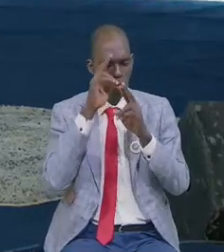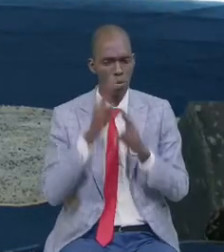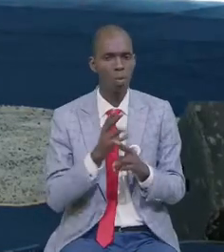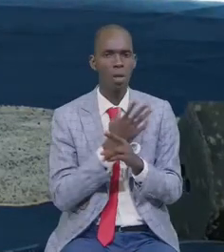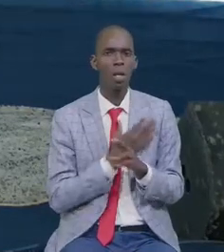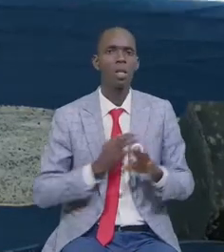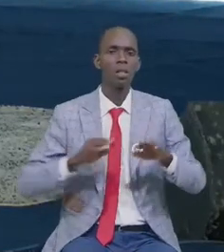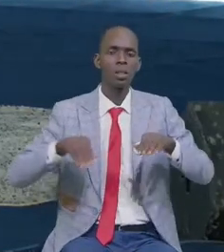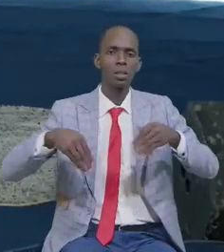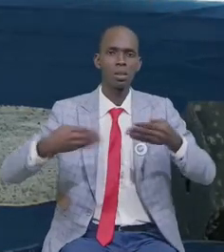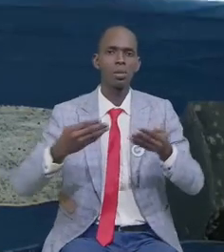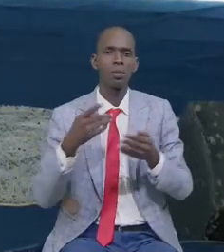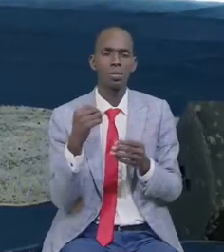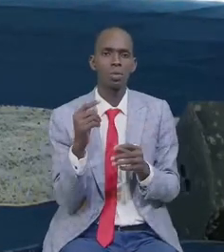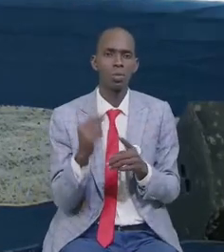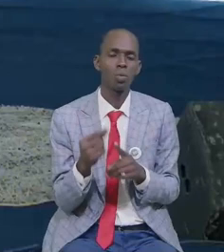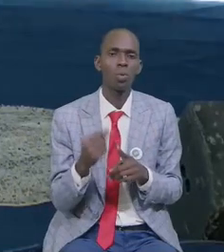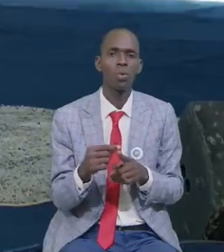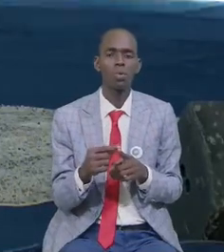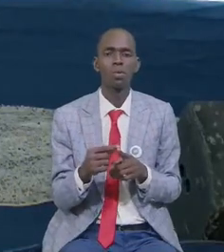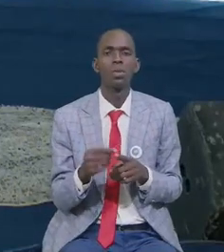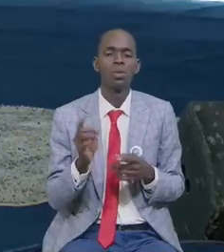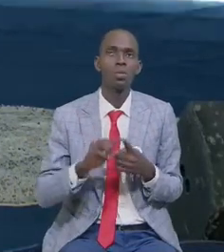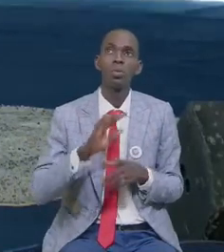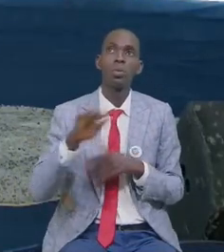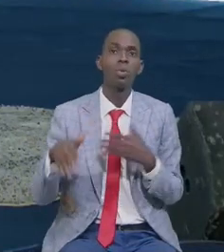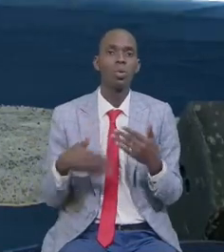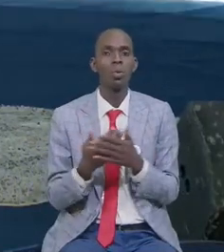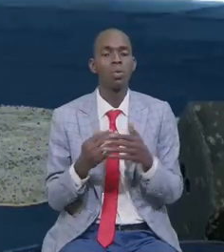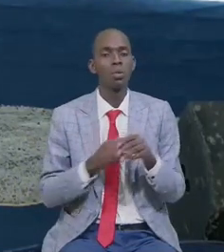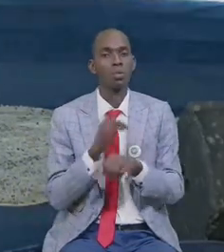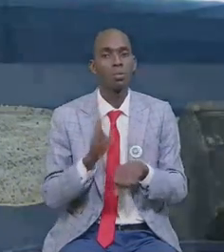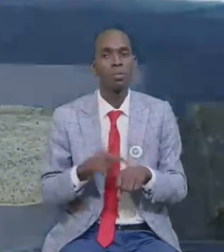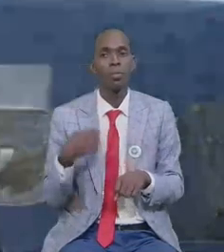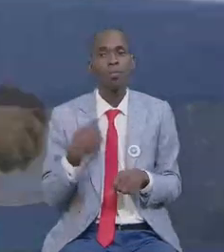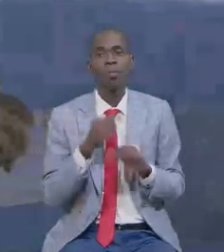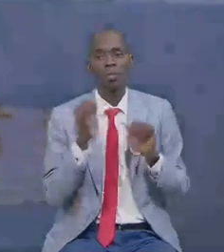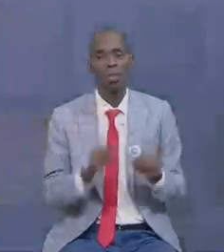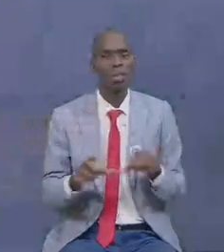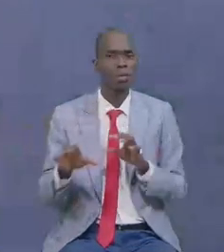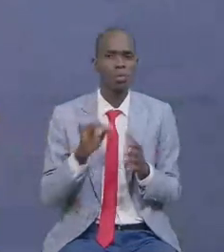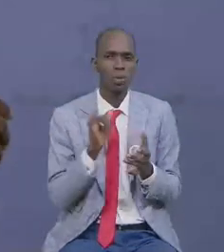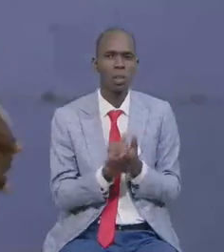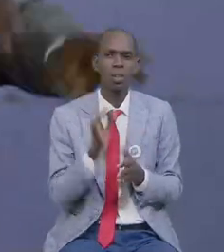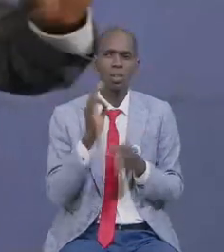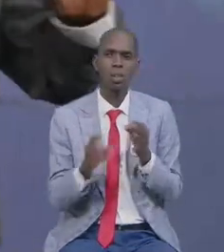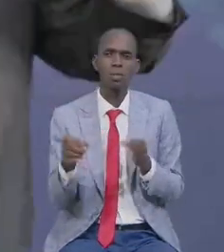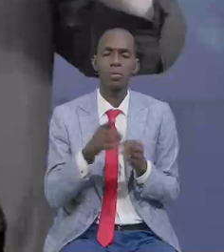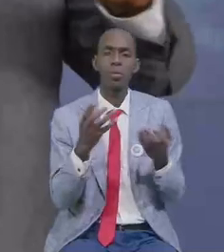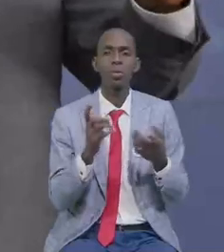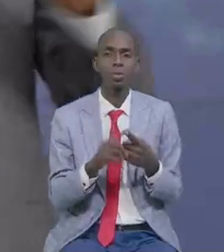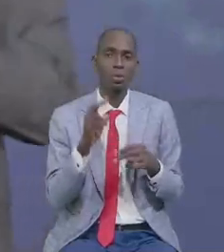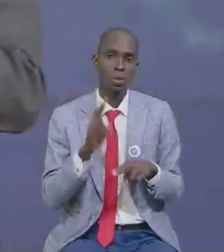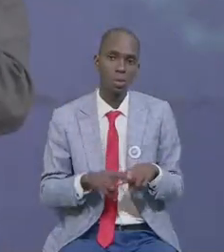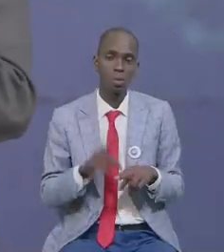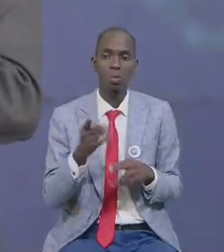ils font leur discours à toute la nation. Nous pouvons aussi le faire si nous devons nous asseoir. Tu